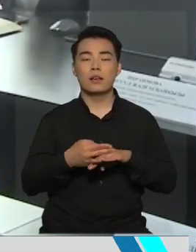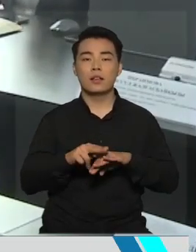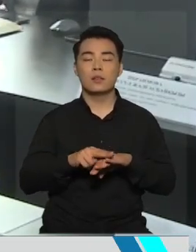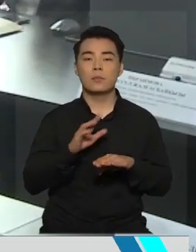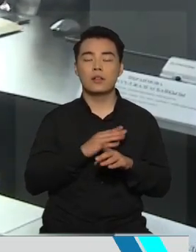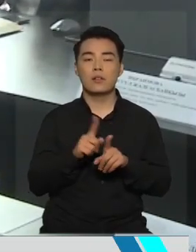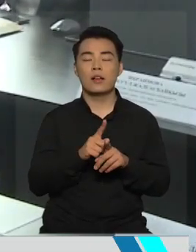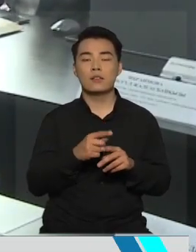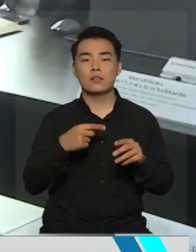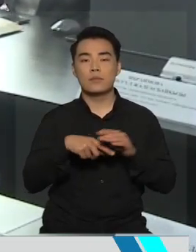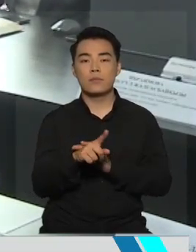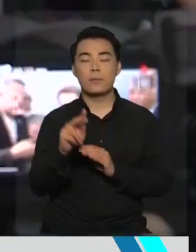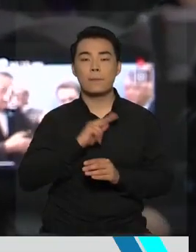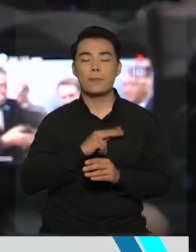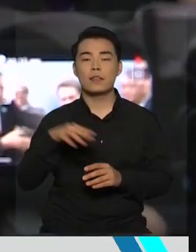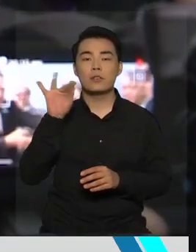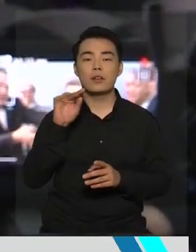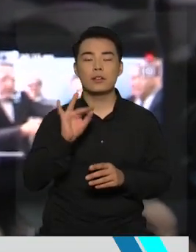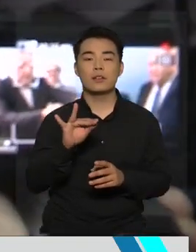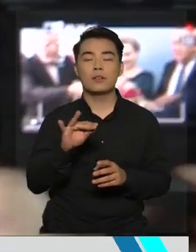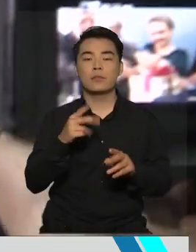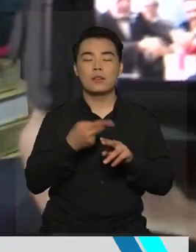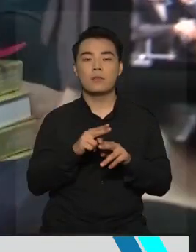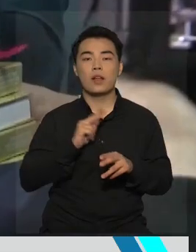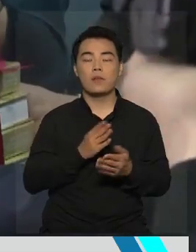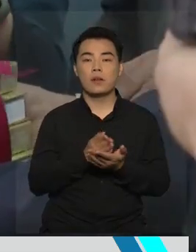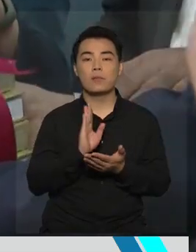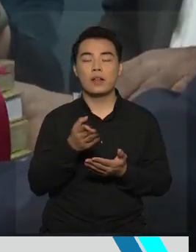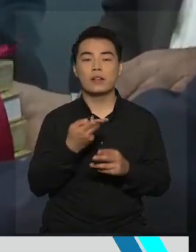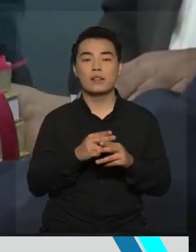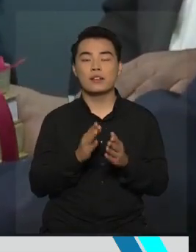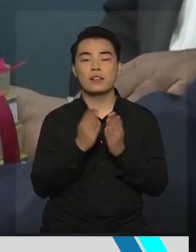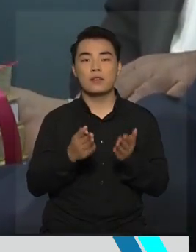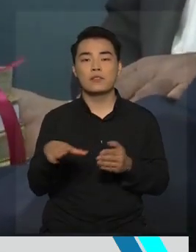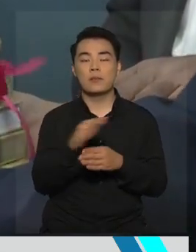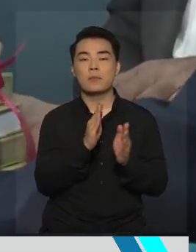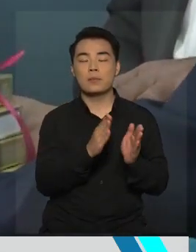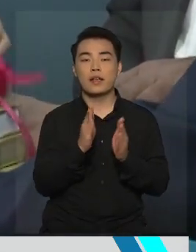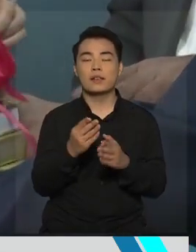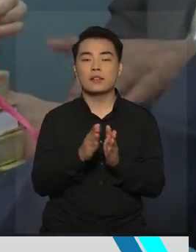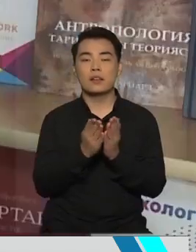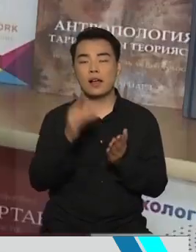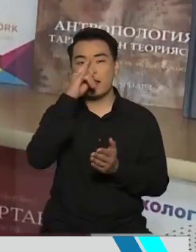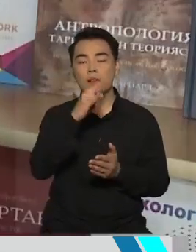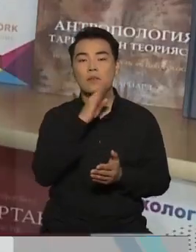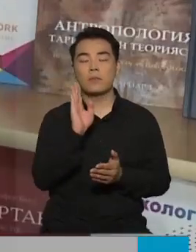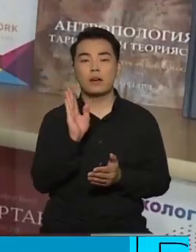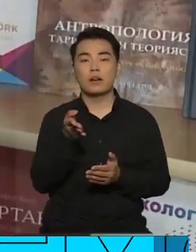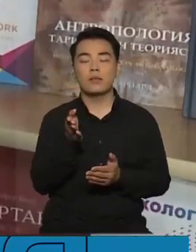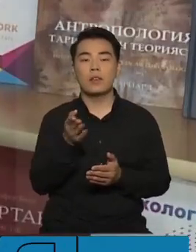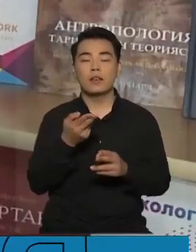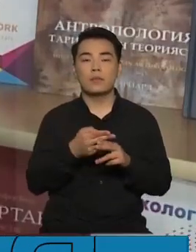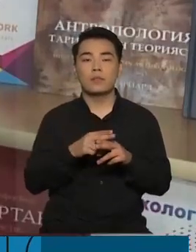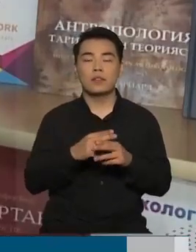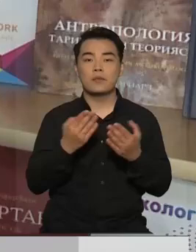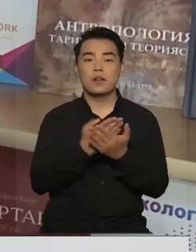активно используются на занятиях по истории и краеведению. Книга уже доступна во многих библиотеках Казахстана. Информация очень